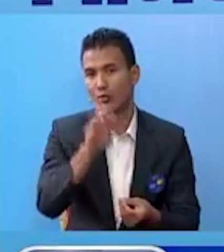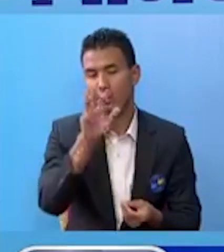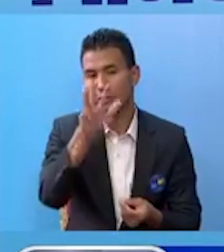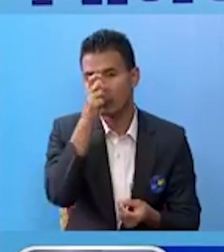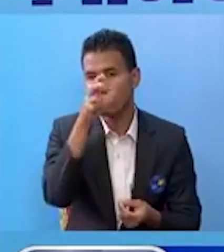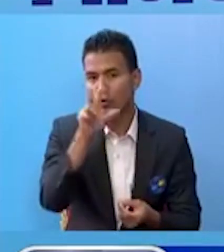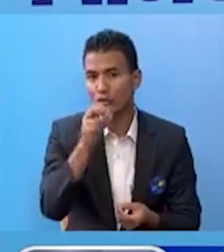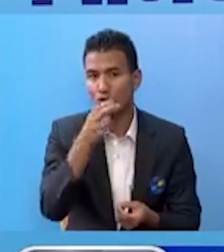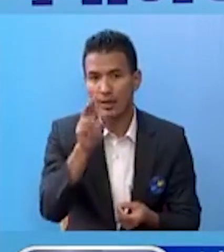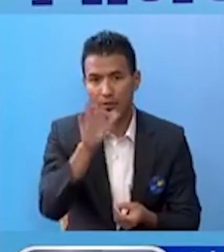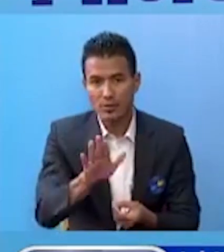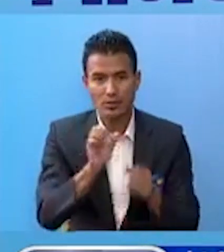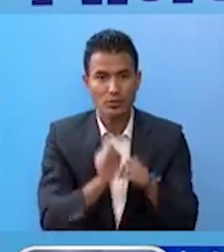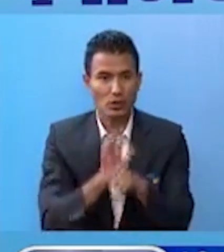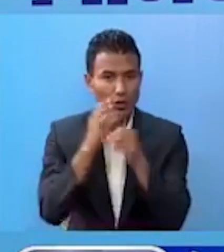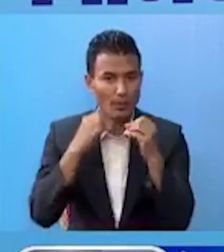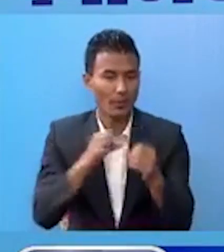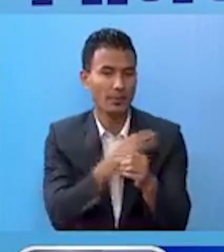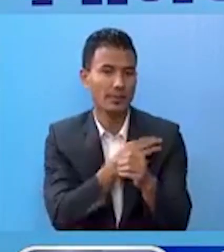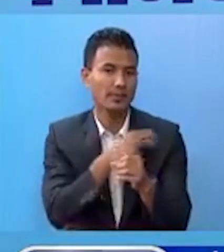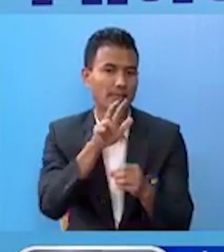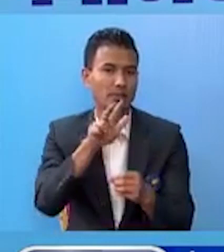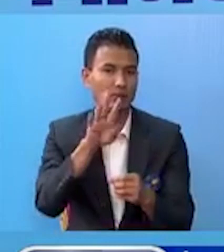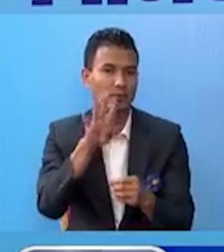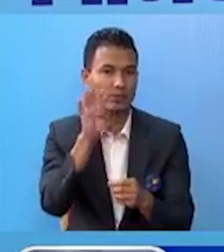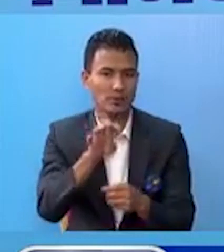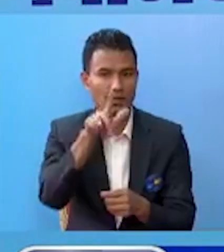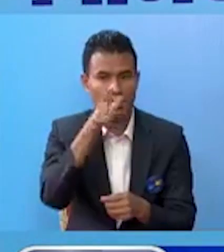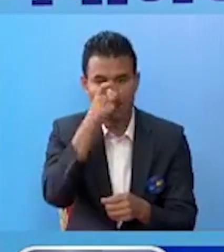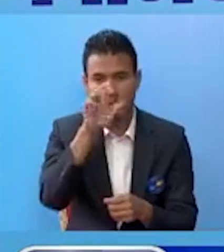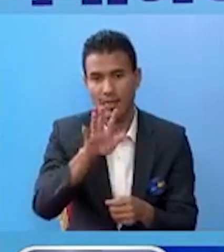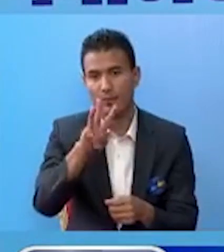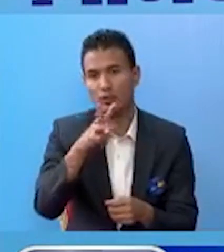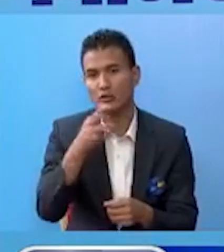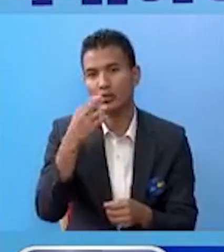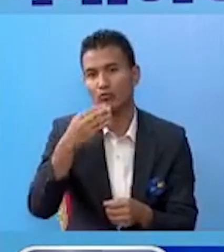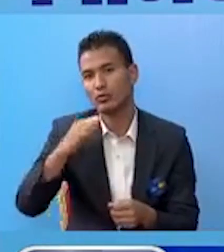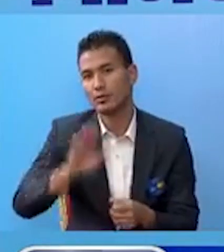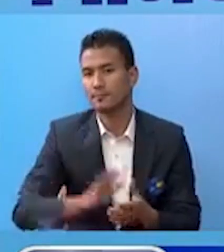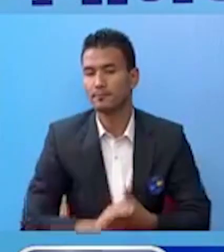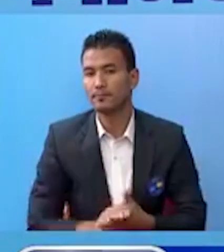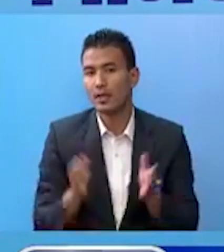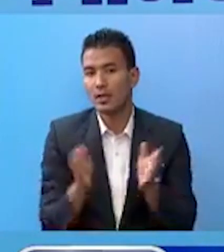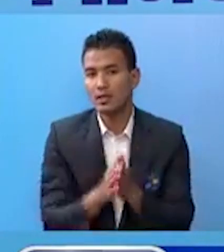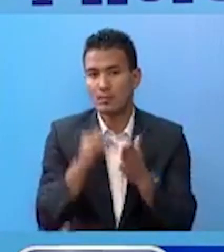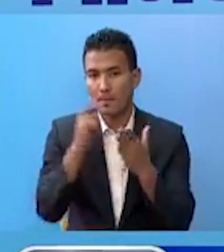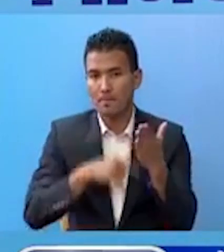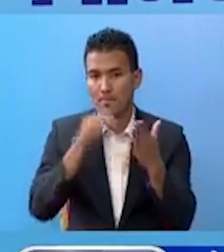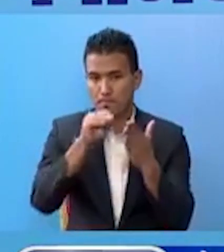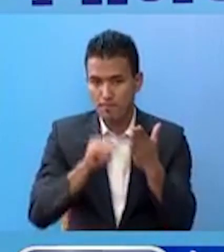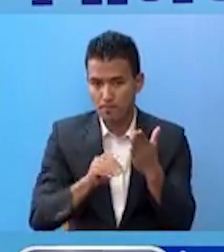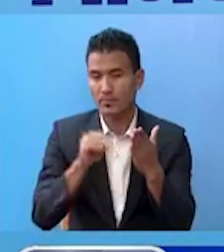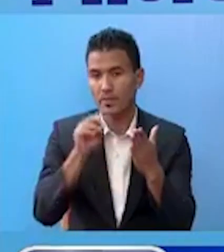1,58,980 छ र त्यसमा सक्रिय प्रयोगकर्ता 84,753 जना हुनुहुन्छ। जम्मा इन्ट्री गरिएको